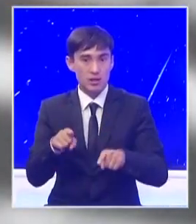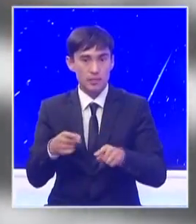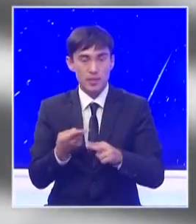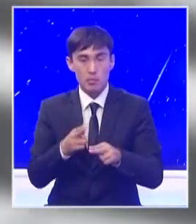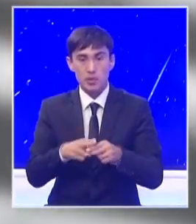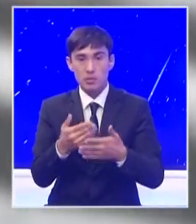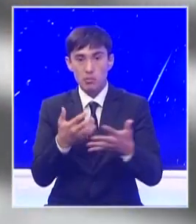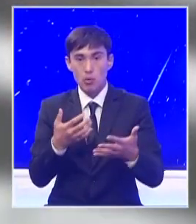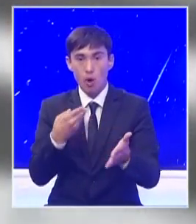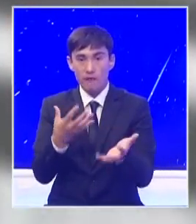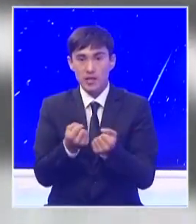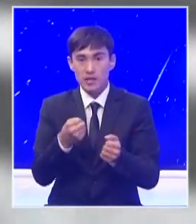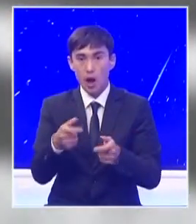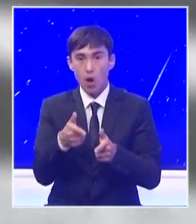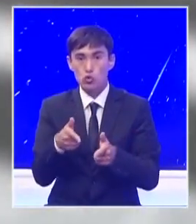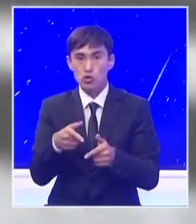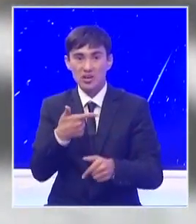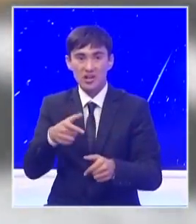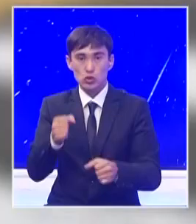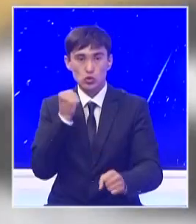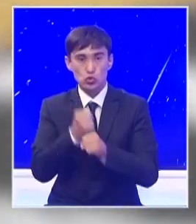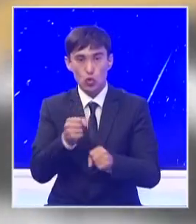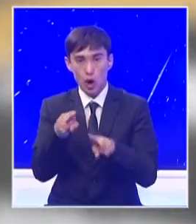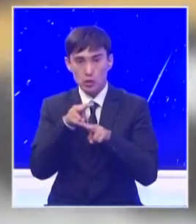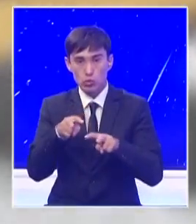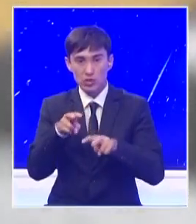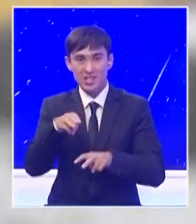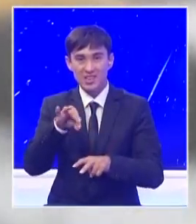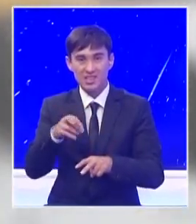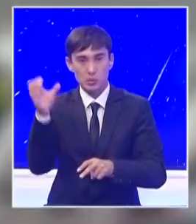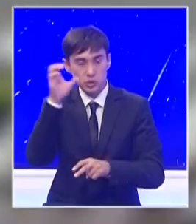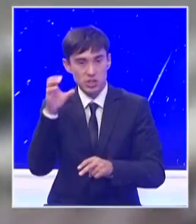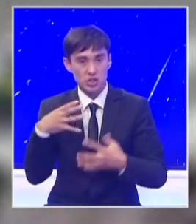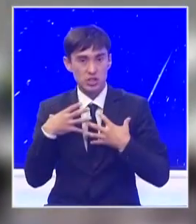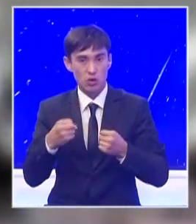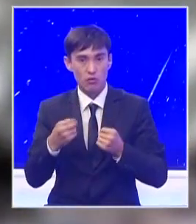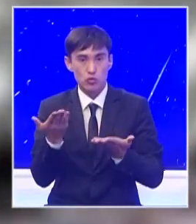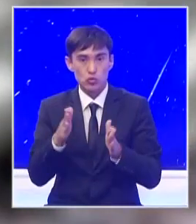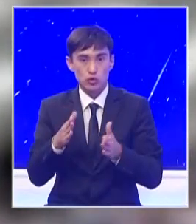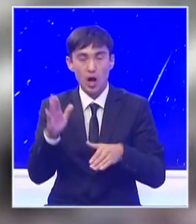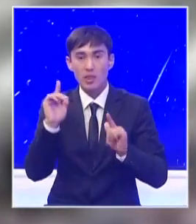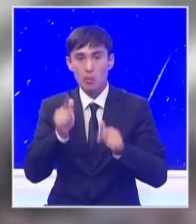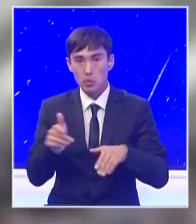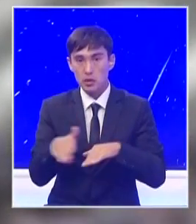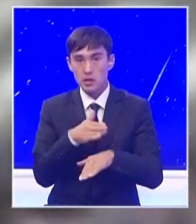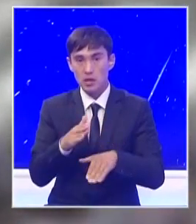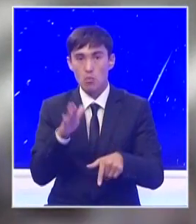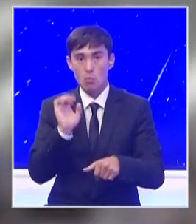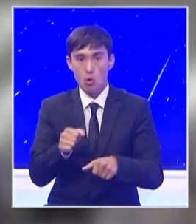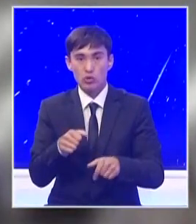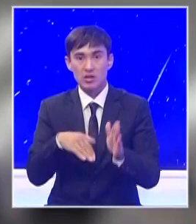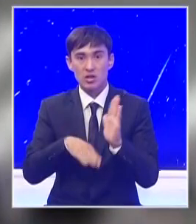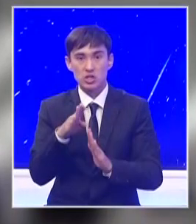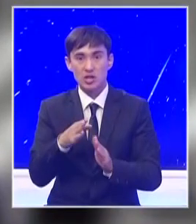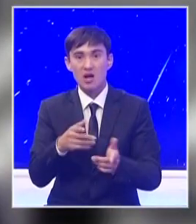тем, как приобрести оружие, граждане проходят строгий осмотр и тесты на психическое здоровье. Но даже в случае одобрения они могут претендовать лишь